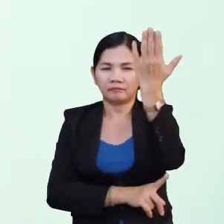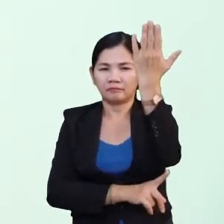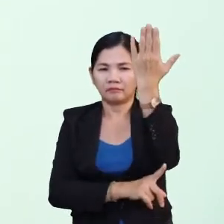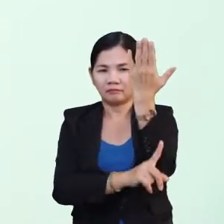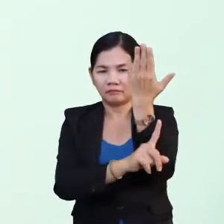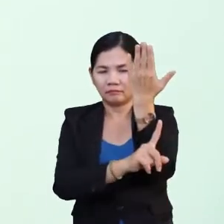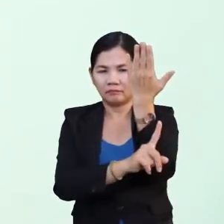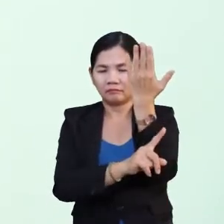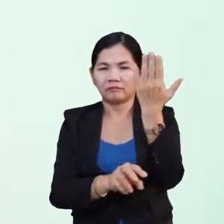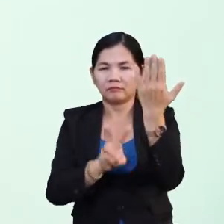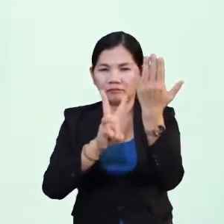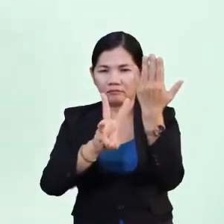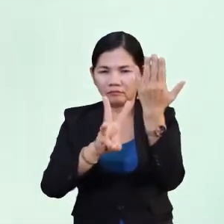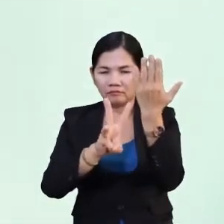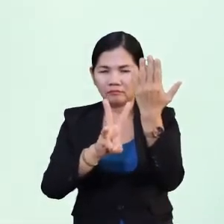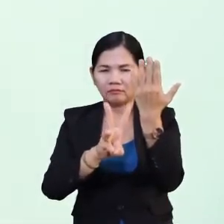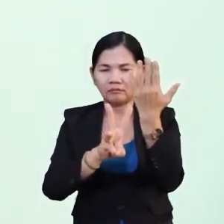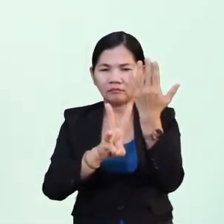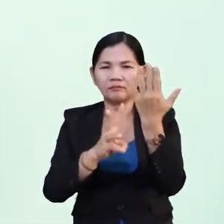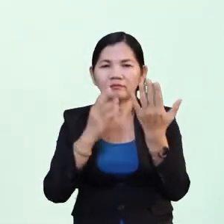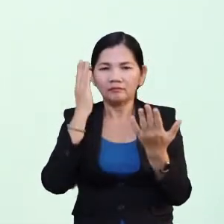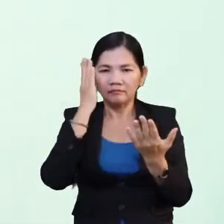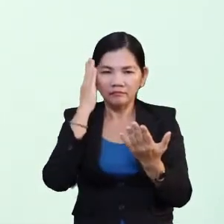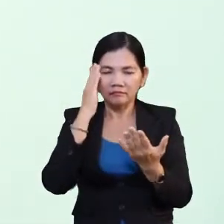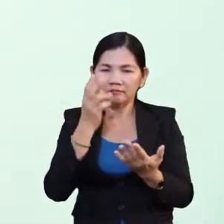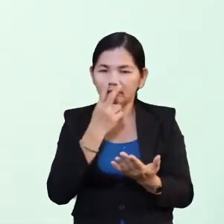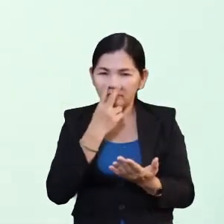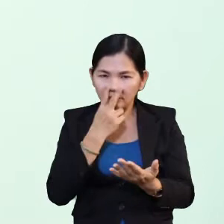មានពណ៌3ហ្នឹងអាហ្នឹងជាស្អីគេកូនធ្លាប់ឃើញទេ